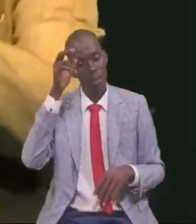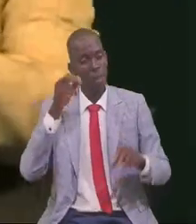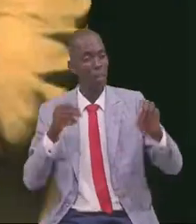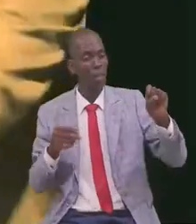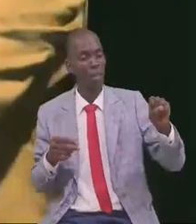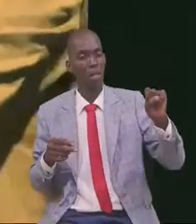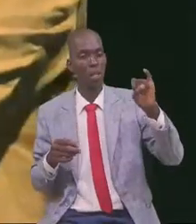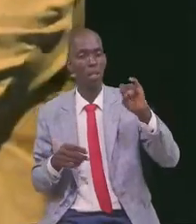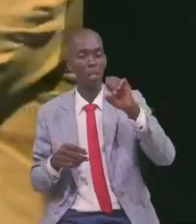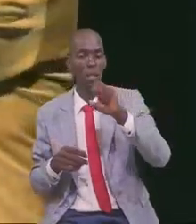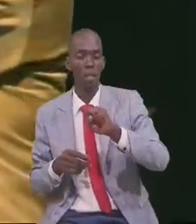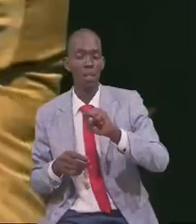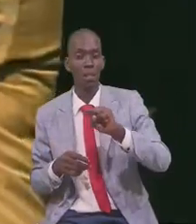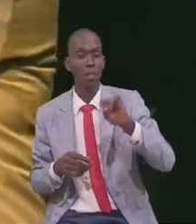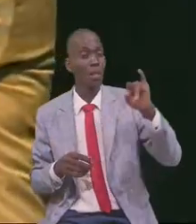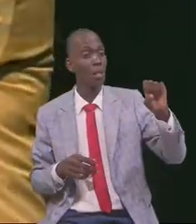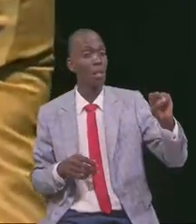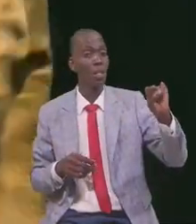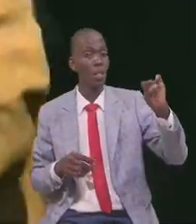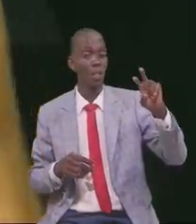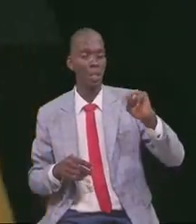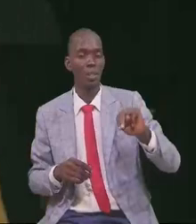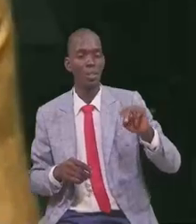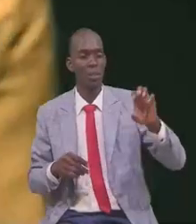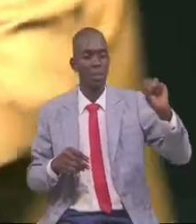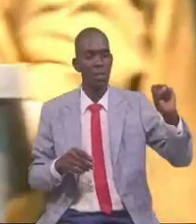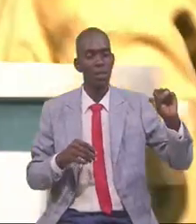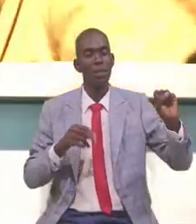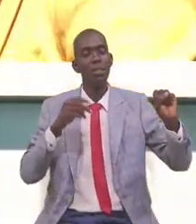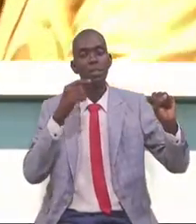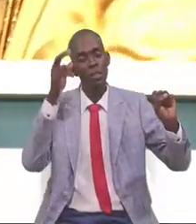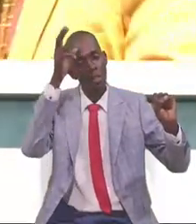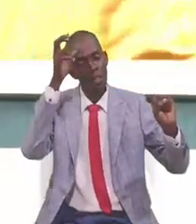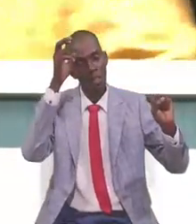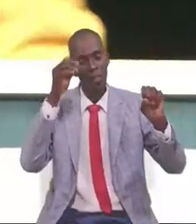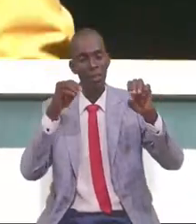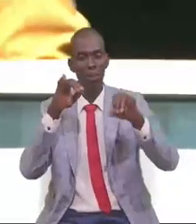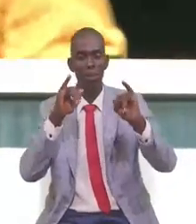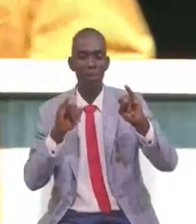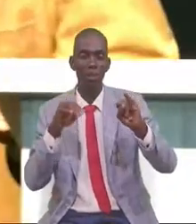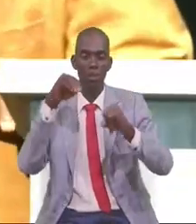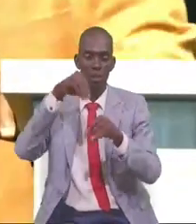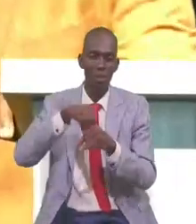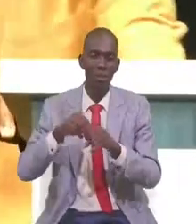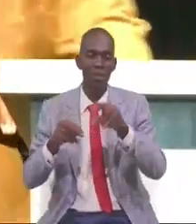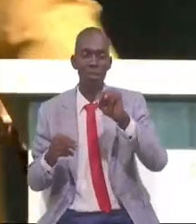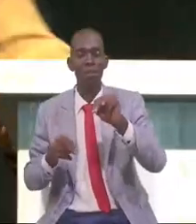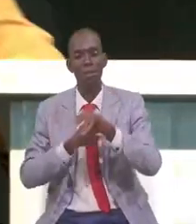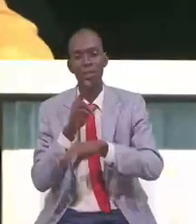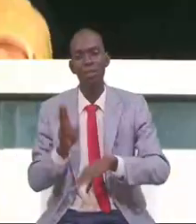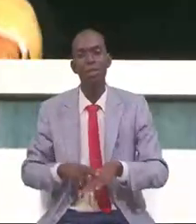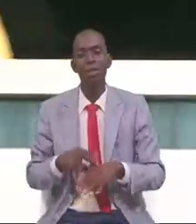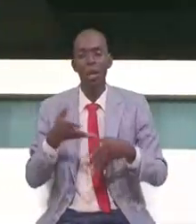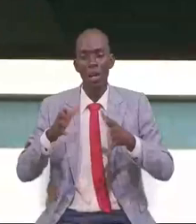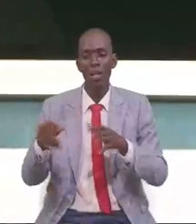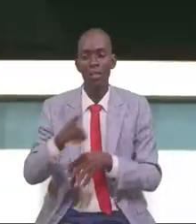Satan en nature pour le péché, les a poussés à faire d'autres choses qui étaient mauvaises. Et